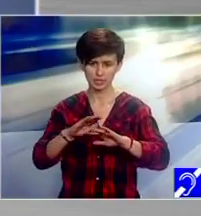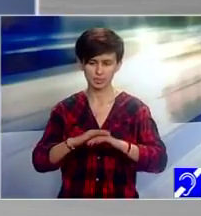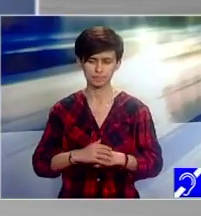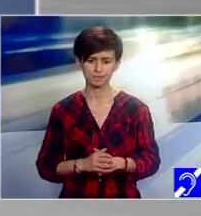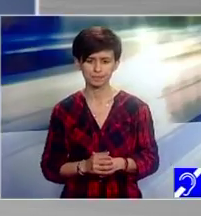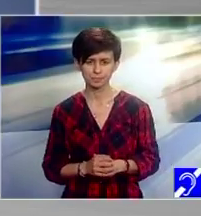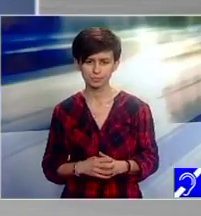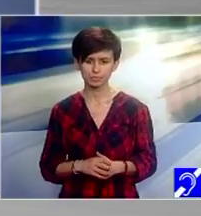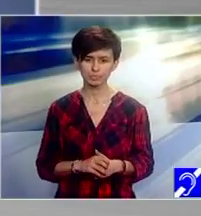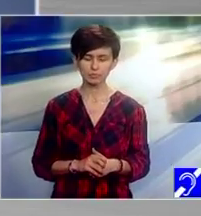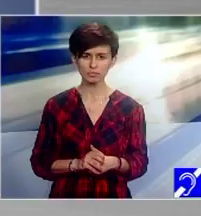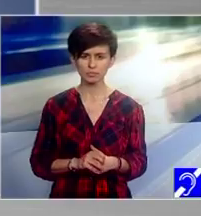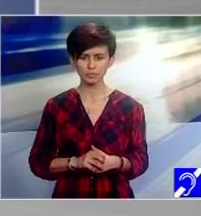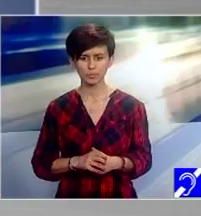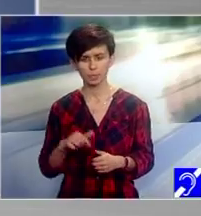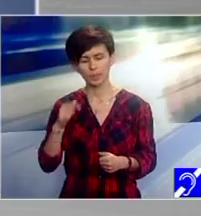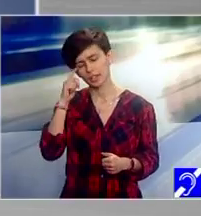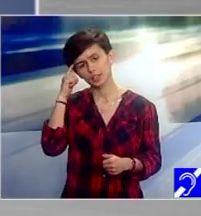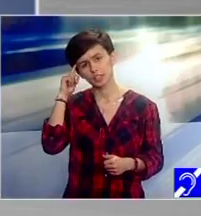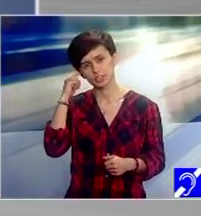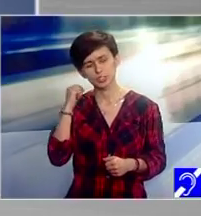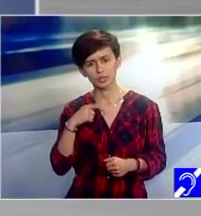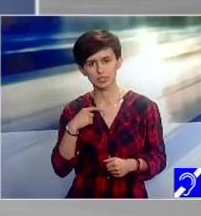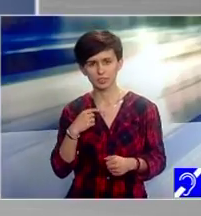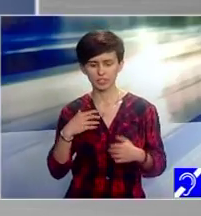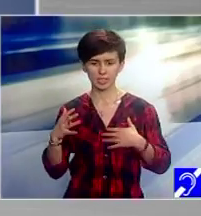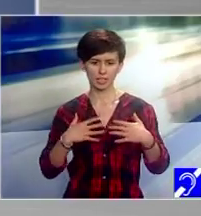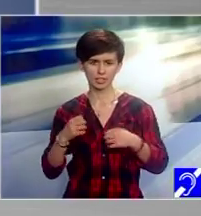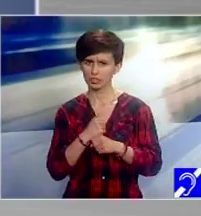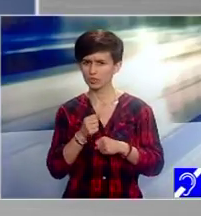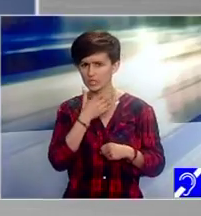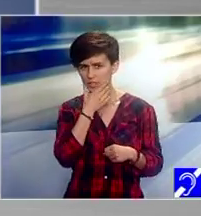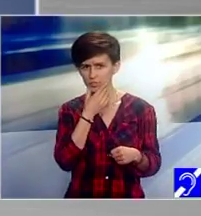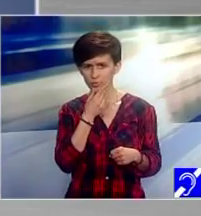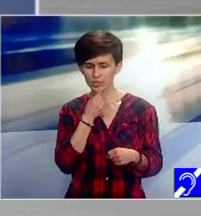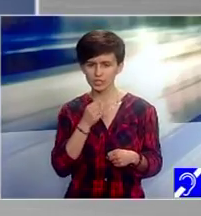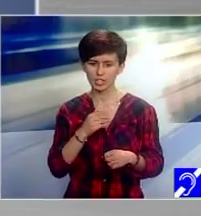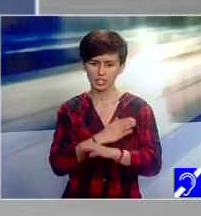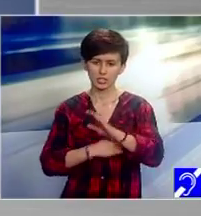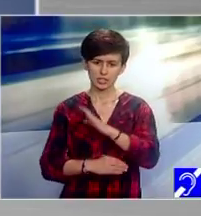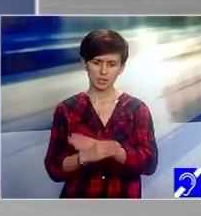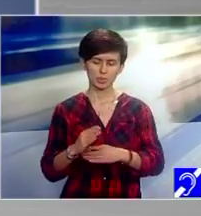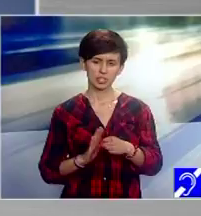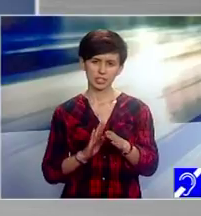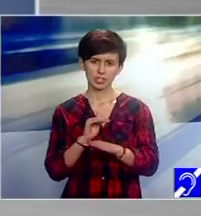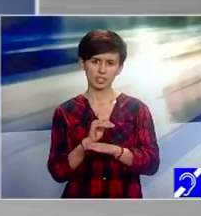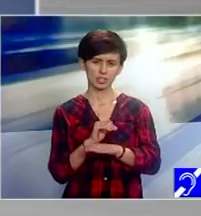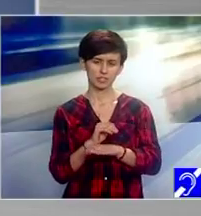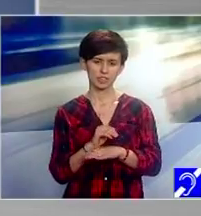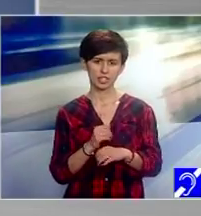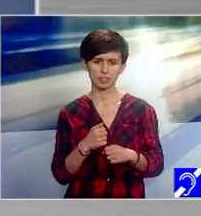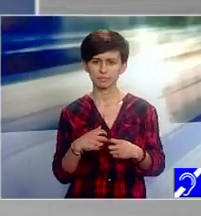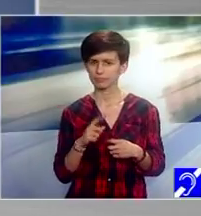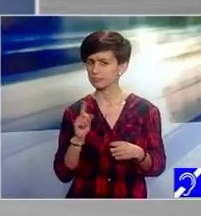Așa de frumos știu să fie ei artiști, încât la un moment dat dizabilitatea devine pur și simplu insesizabilă. Și de aceea